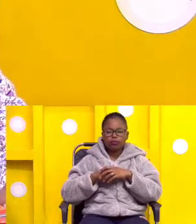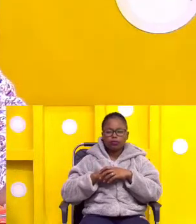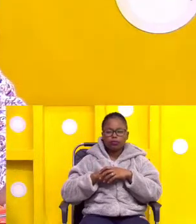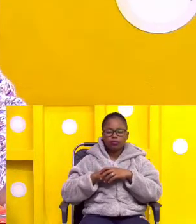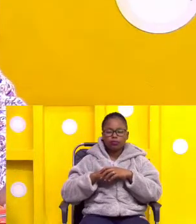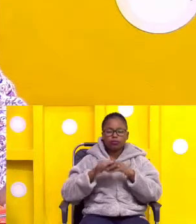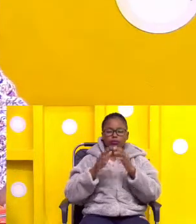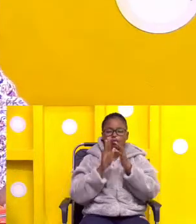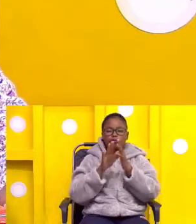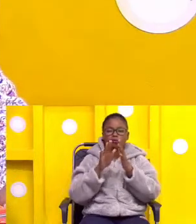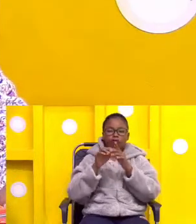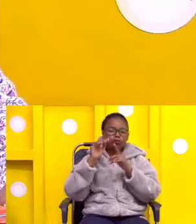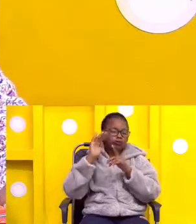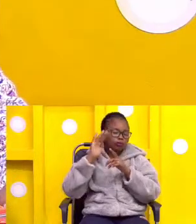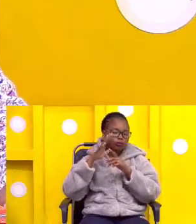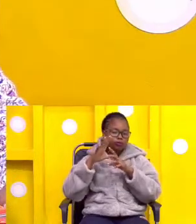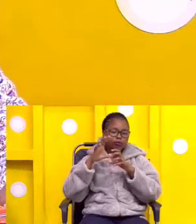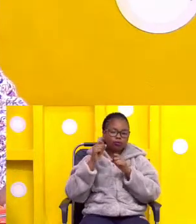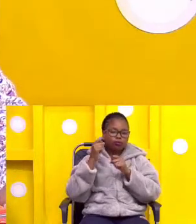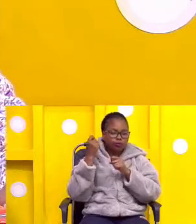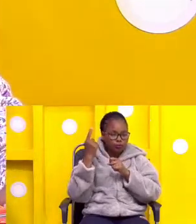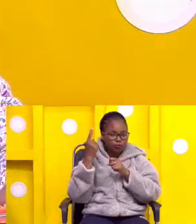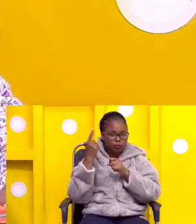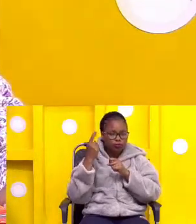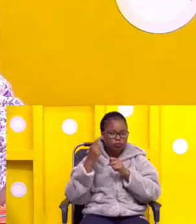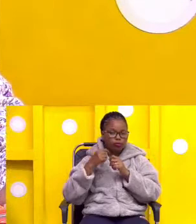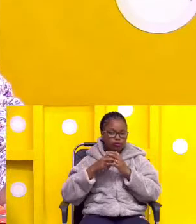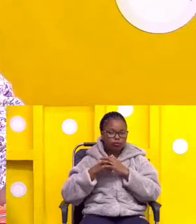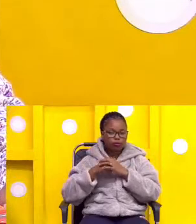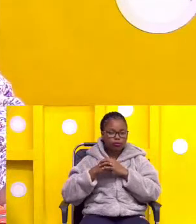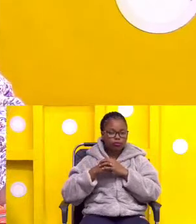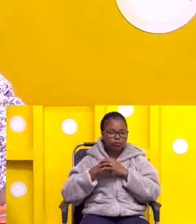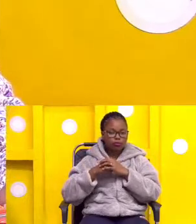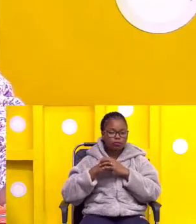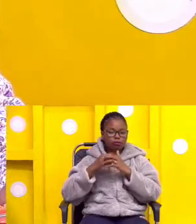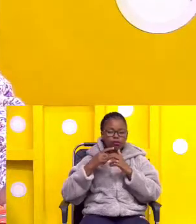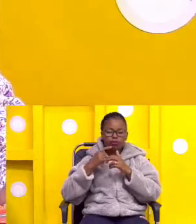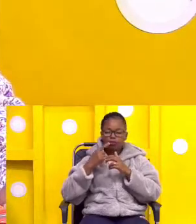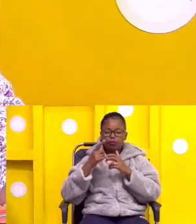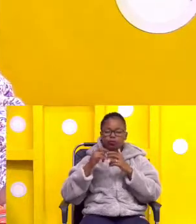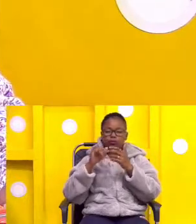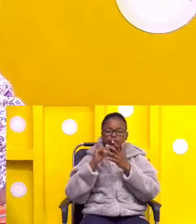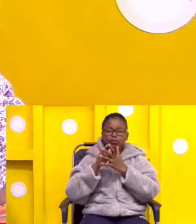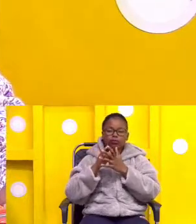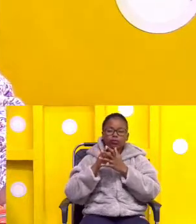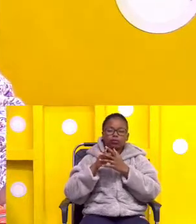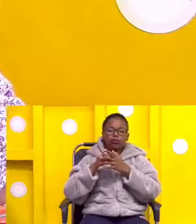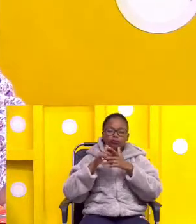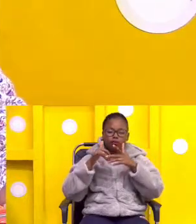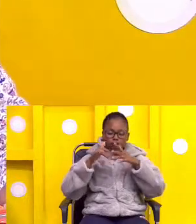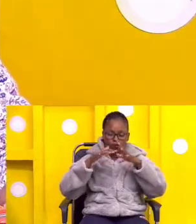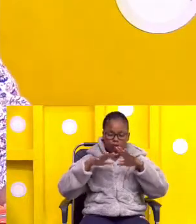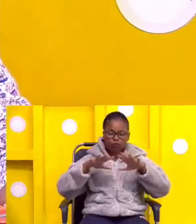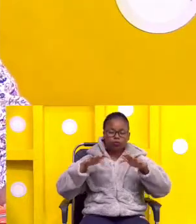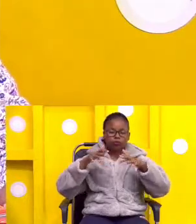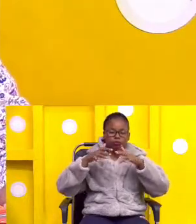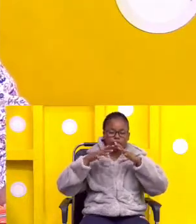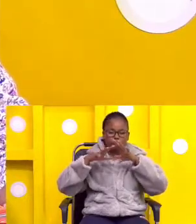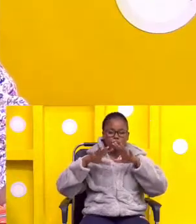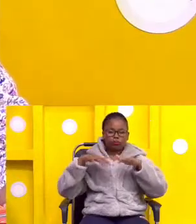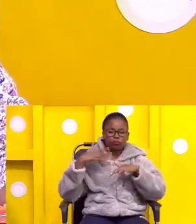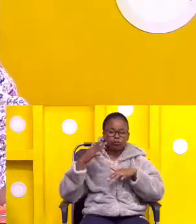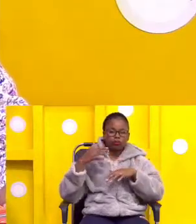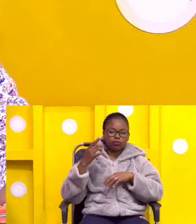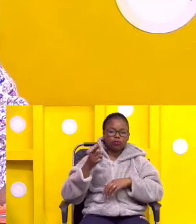maigue na manyite nĩ makeraga ciana na guka wanyu atũrathimaga twana tũ